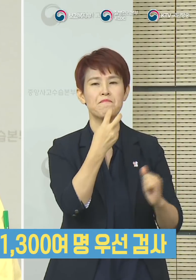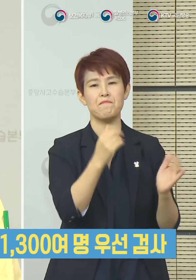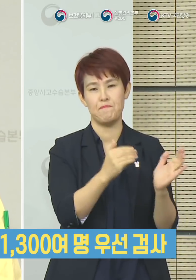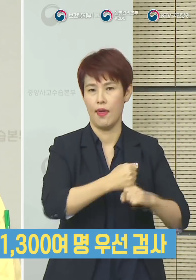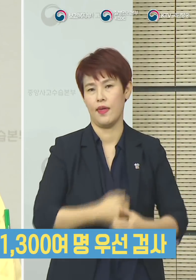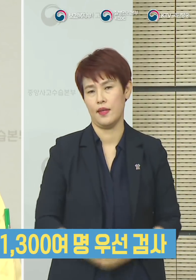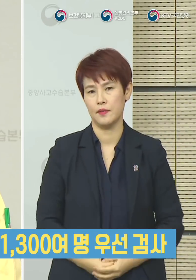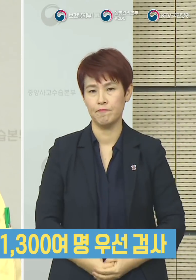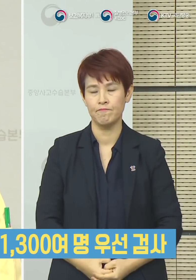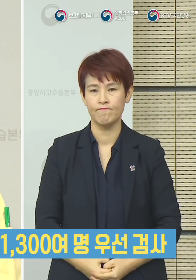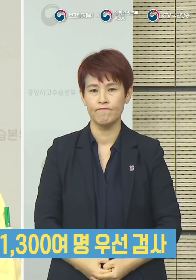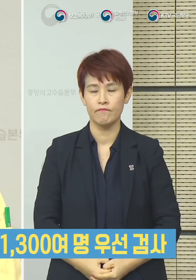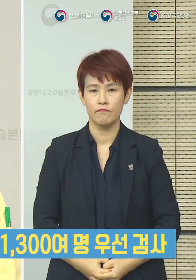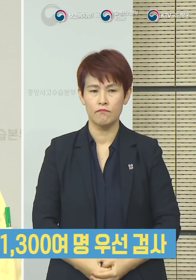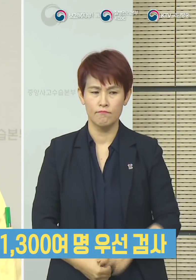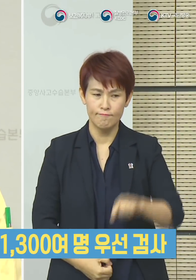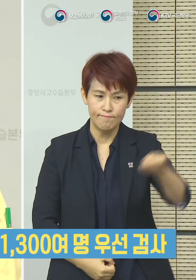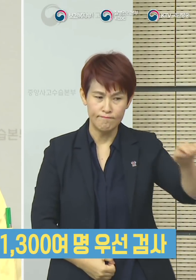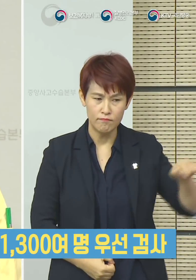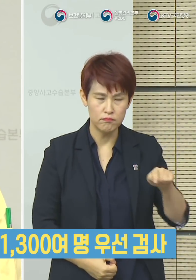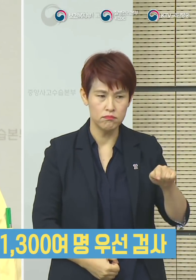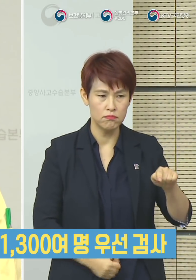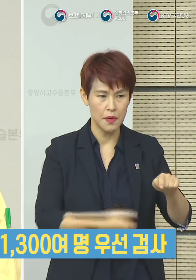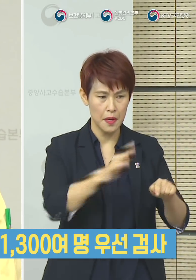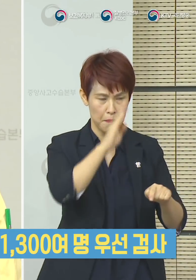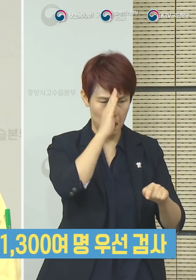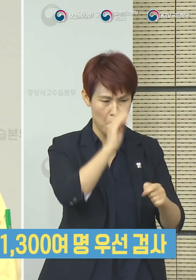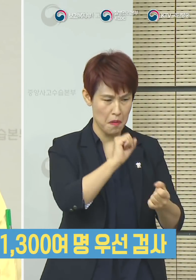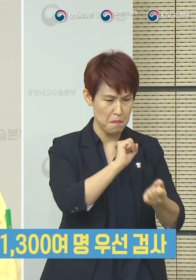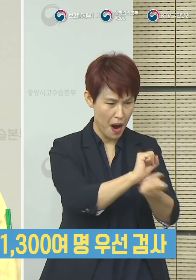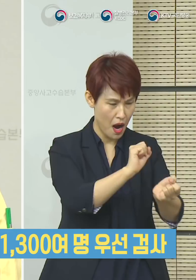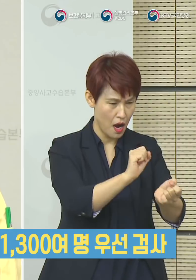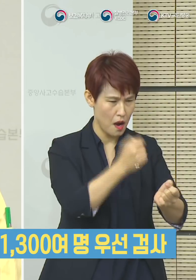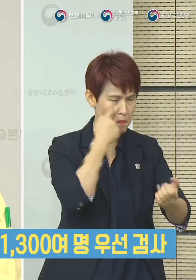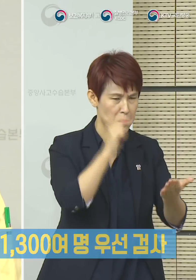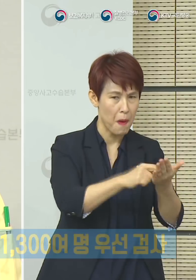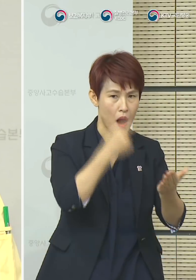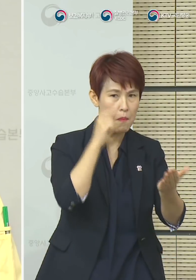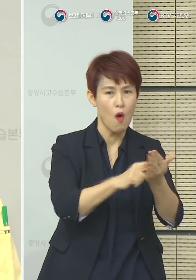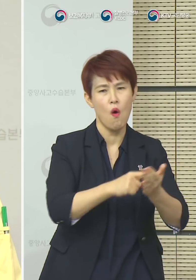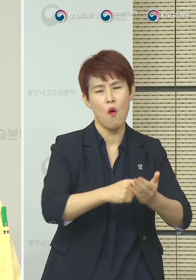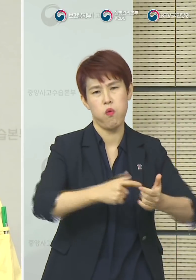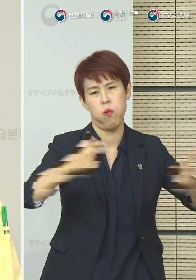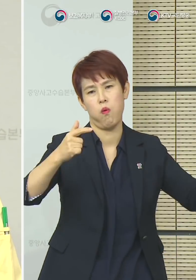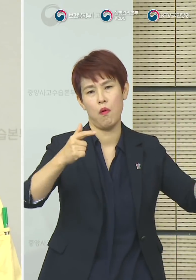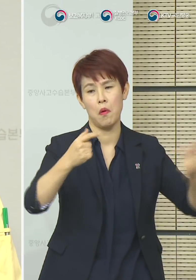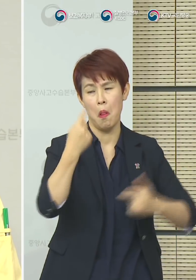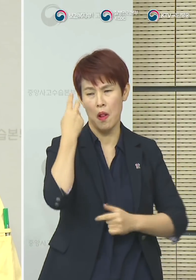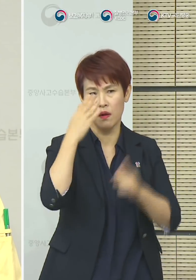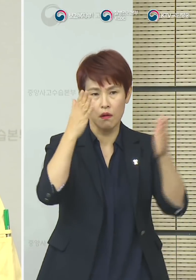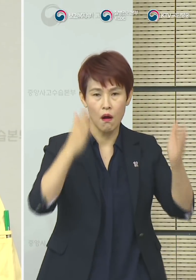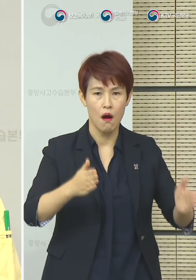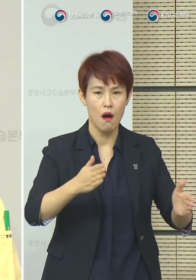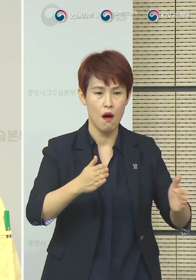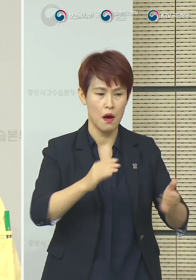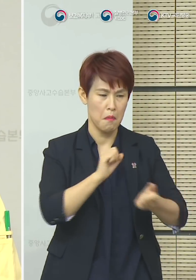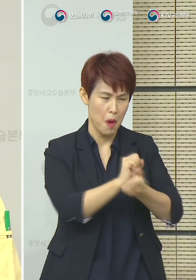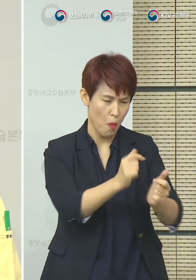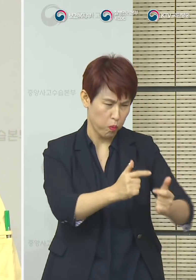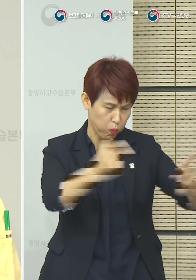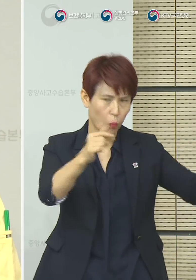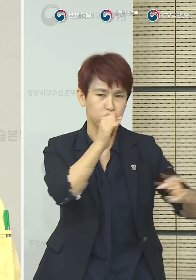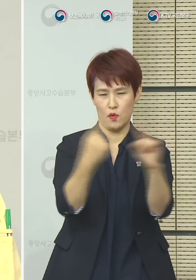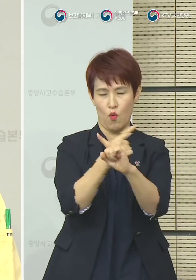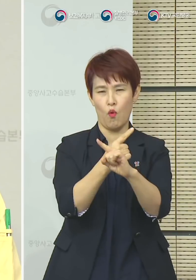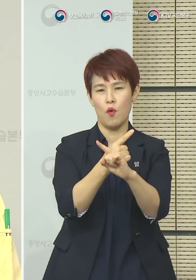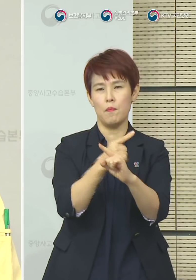실시하고 있으며, 이들의 경우 확진 환자가 다수 나타나고 있어 최근 며칠 사이 환자 발생 수가 많은